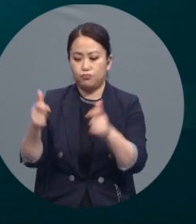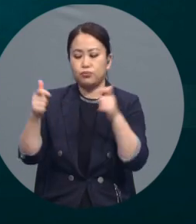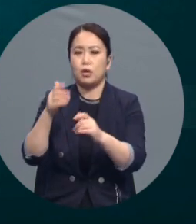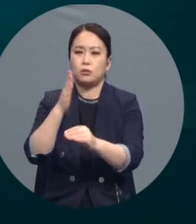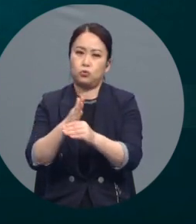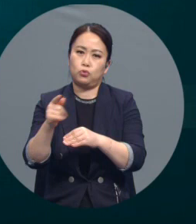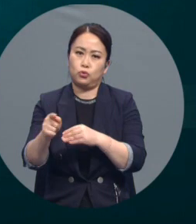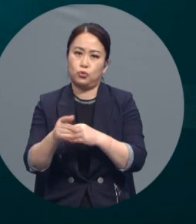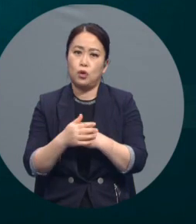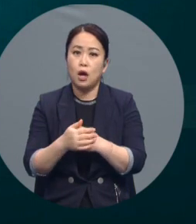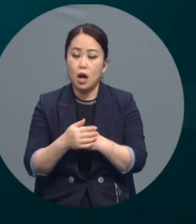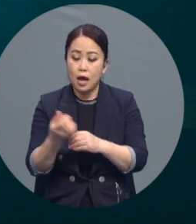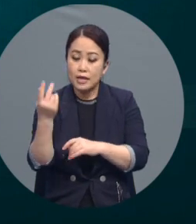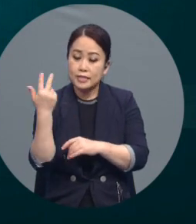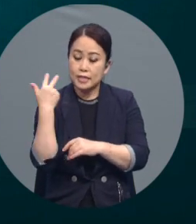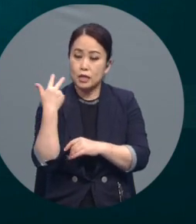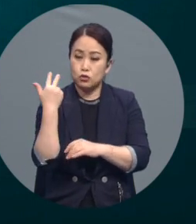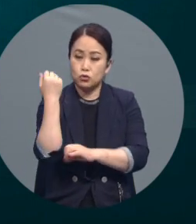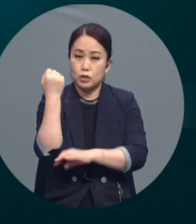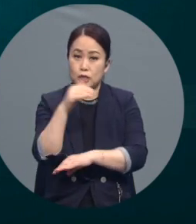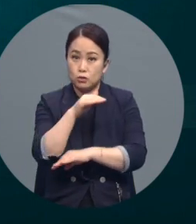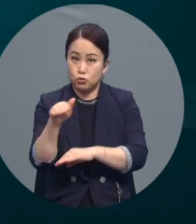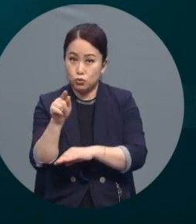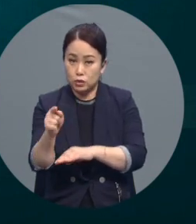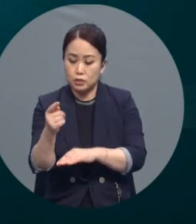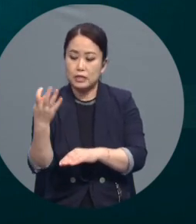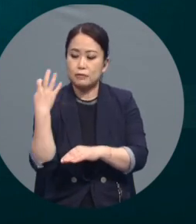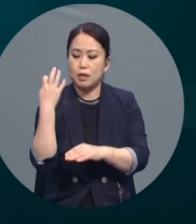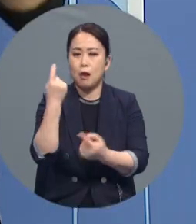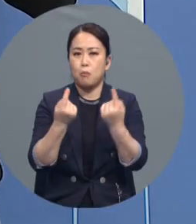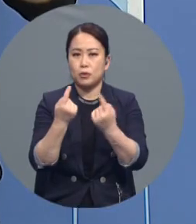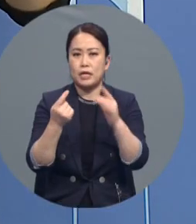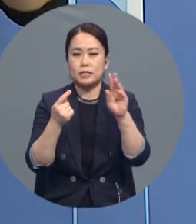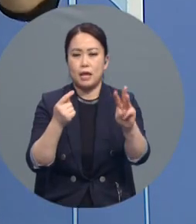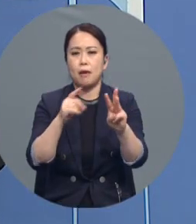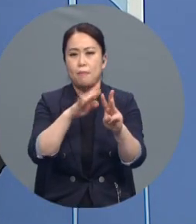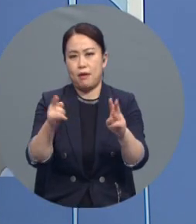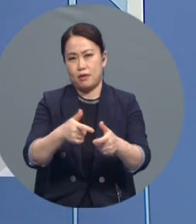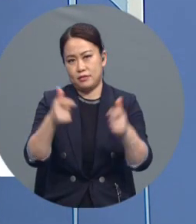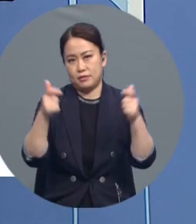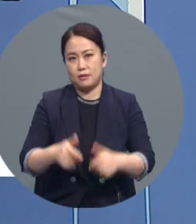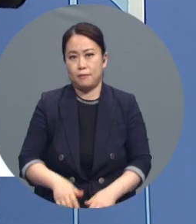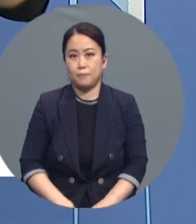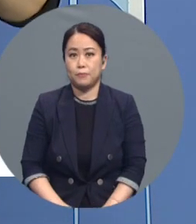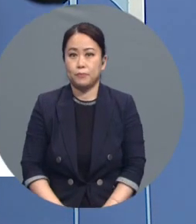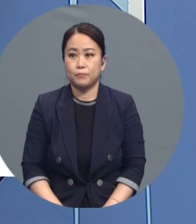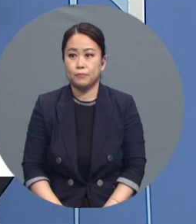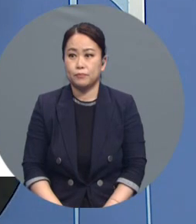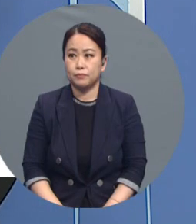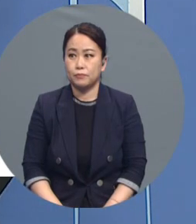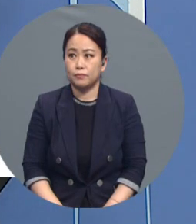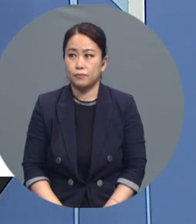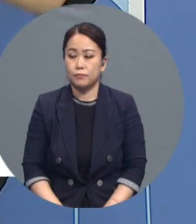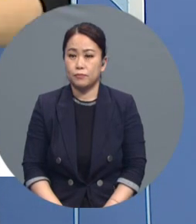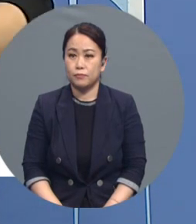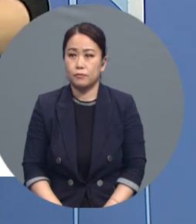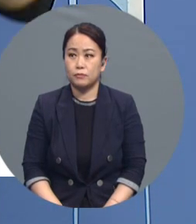기준 환자 증가율은 전주의 3배가 넘습니다. 현재 증가세로 봐서는 재유행의